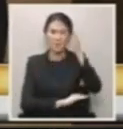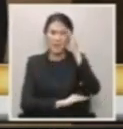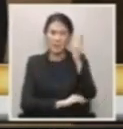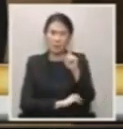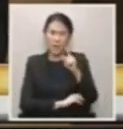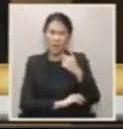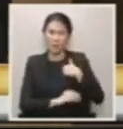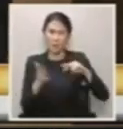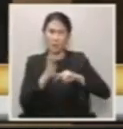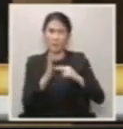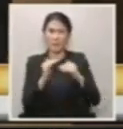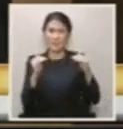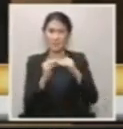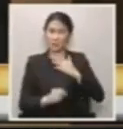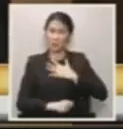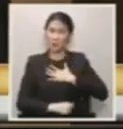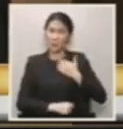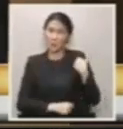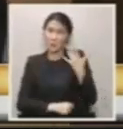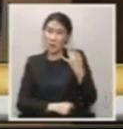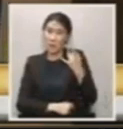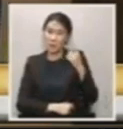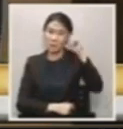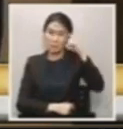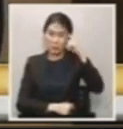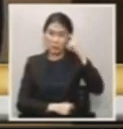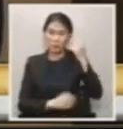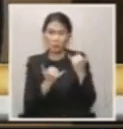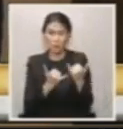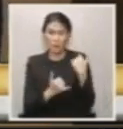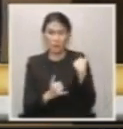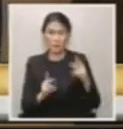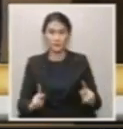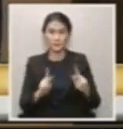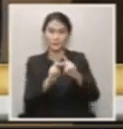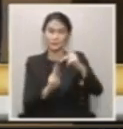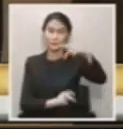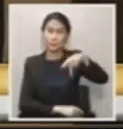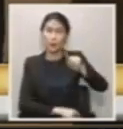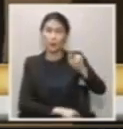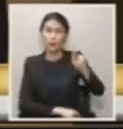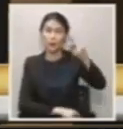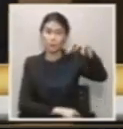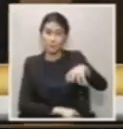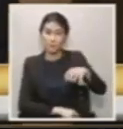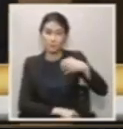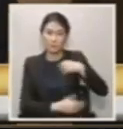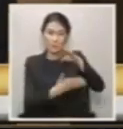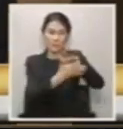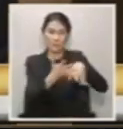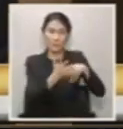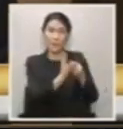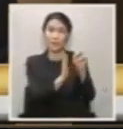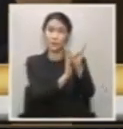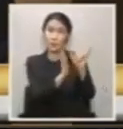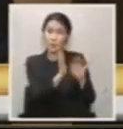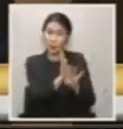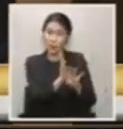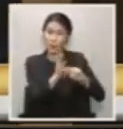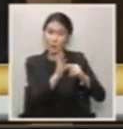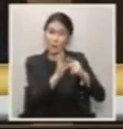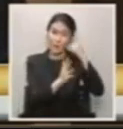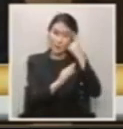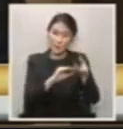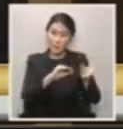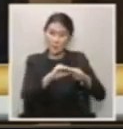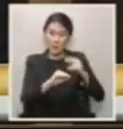ที่พึงจะได้ฉะนั้นการที่กระทรวงการพัฒนาสังคมนั้นได้มีนโยบายที่จะเพิ่ม